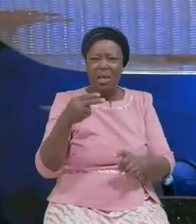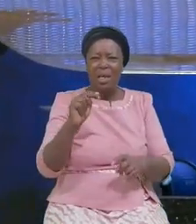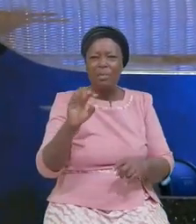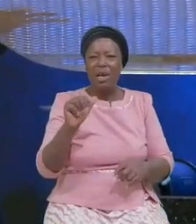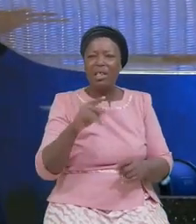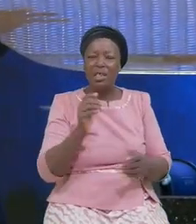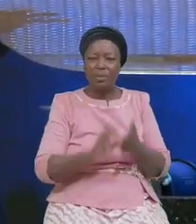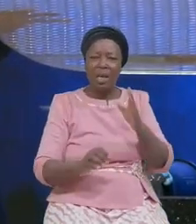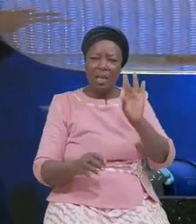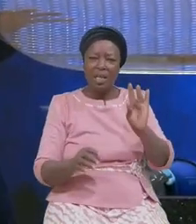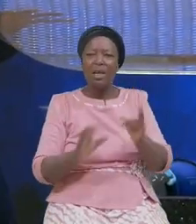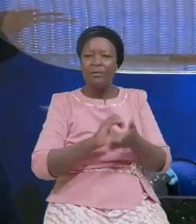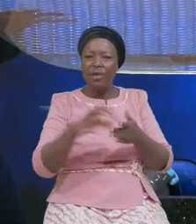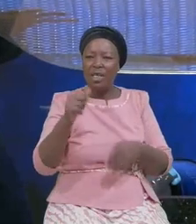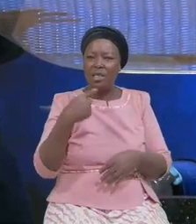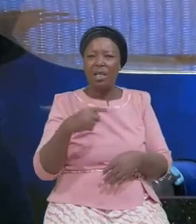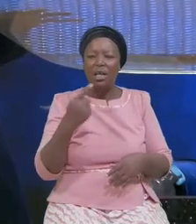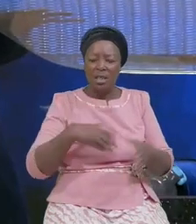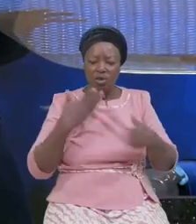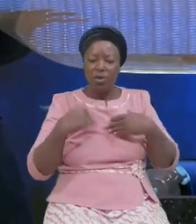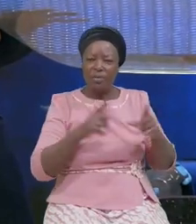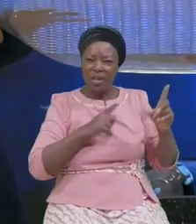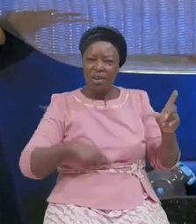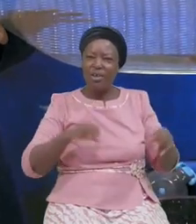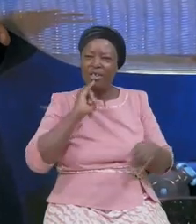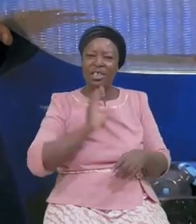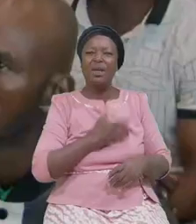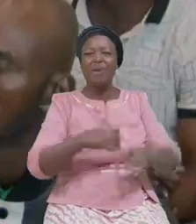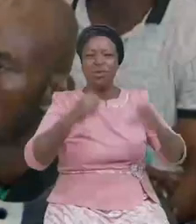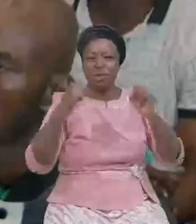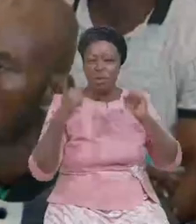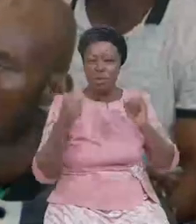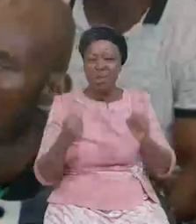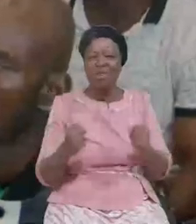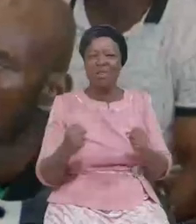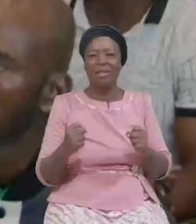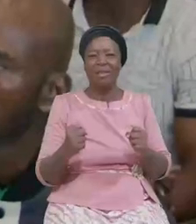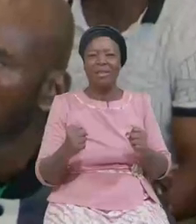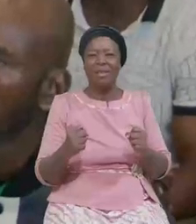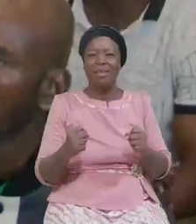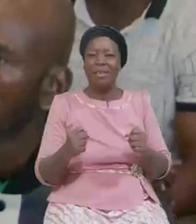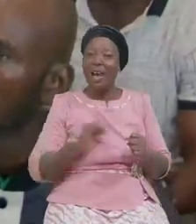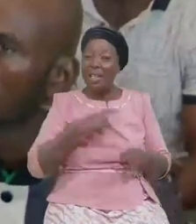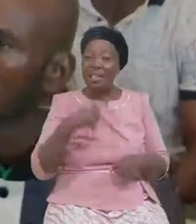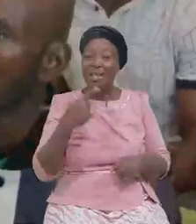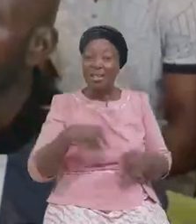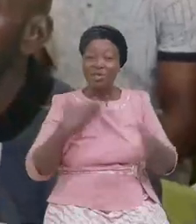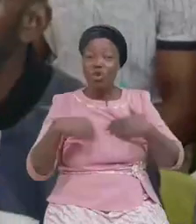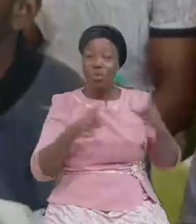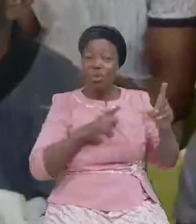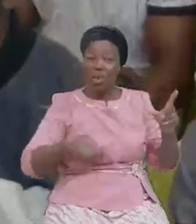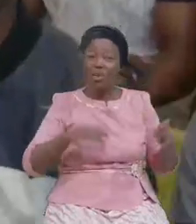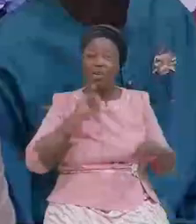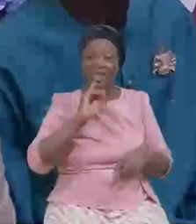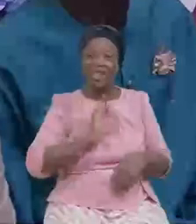verset. Néhémie 8, il dit, la joie de l'Éternel est notre force. Je dis, la joie de l'Éternel est notre force.